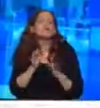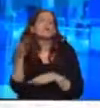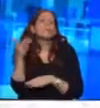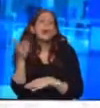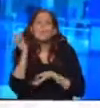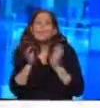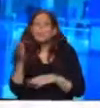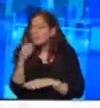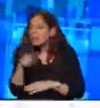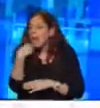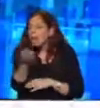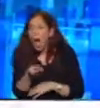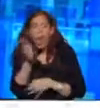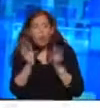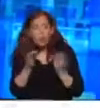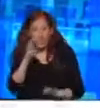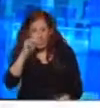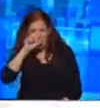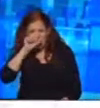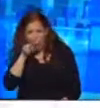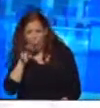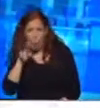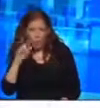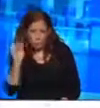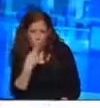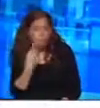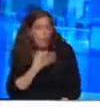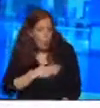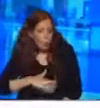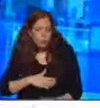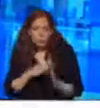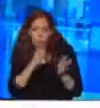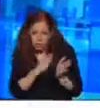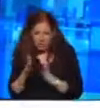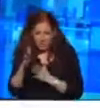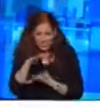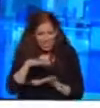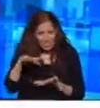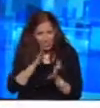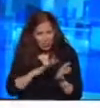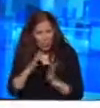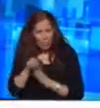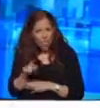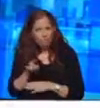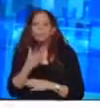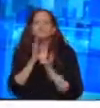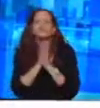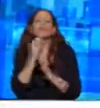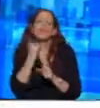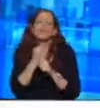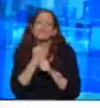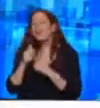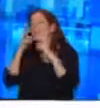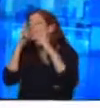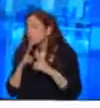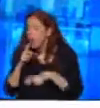פרקליטות המדינה אמרה לשופטת נאור ולכל הרכב, אנחנו רוצים להסדיר את השכונה הזאת. ומה שאנחנו מבקשים עכשיו, לעבוד בשני נתיבים. אחד, להסדיר את